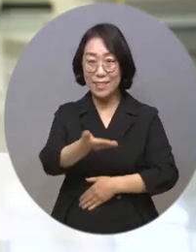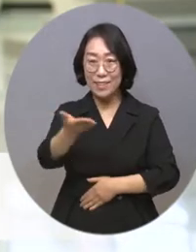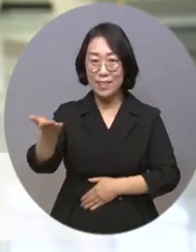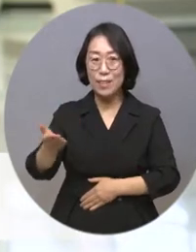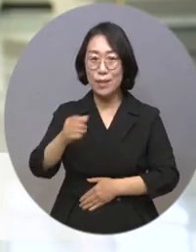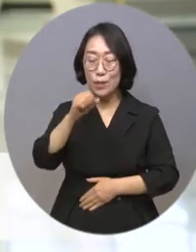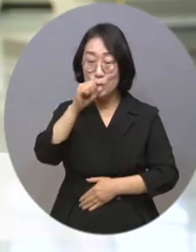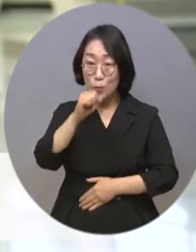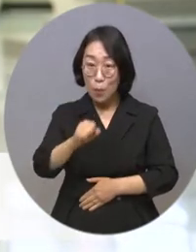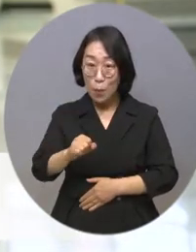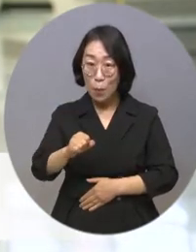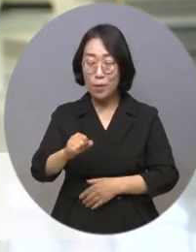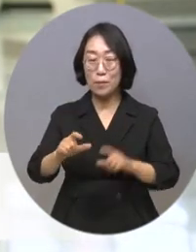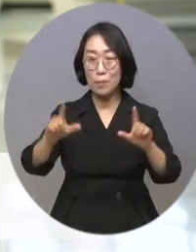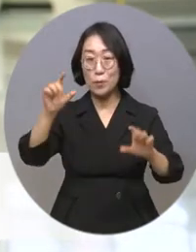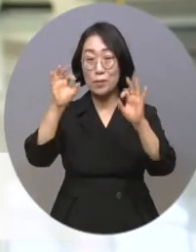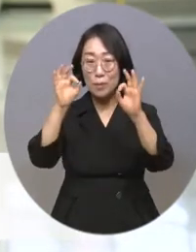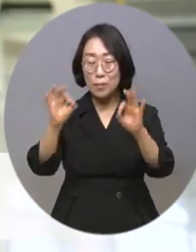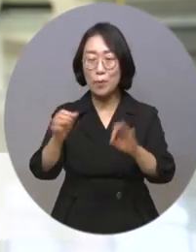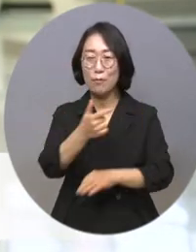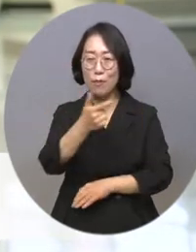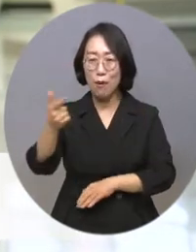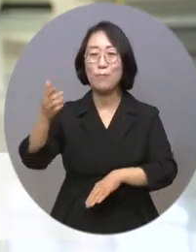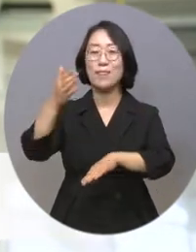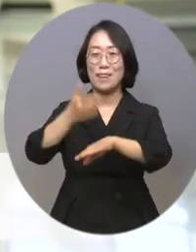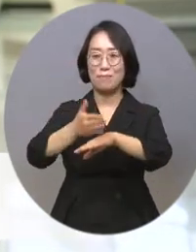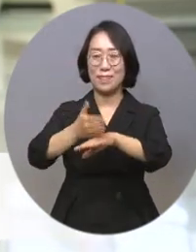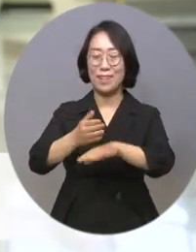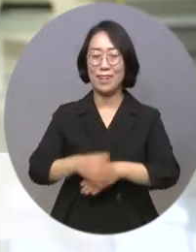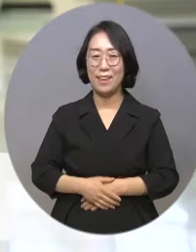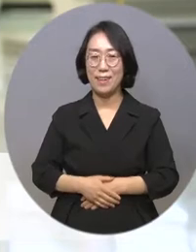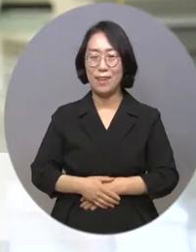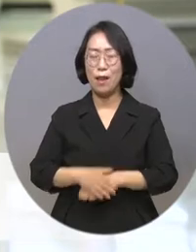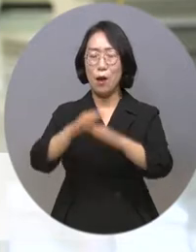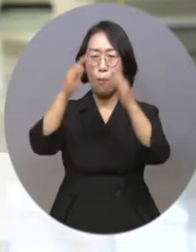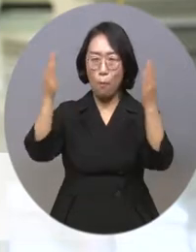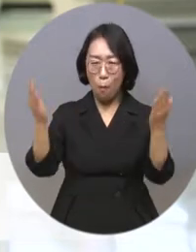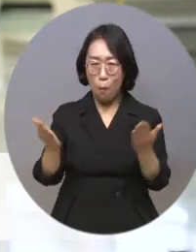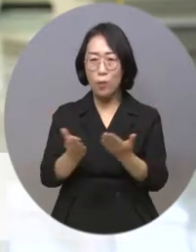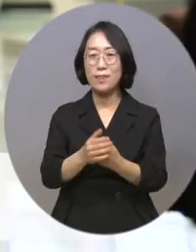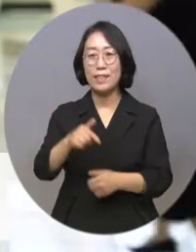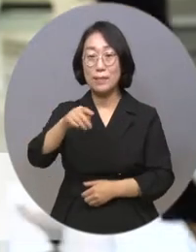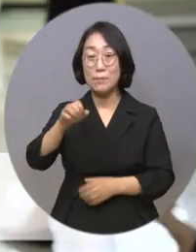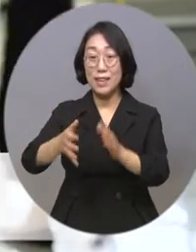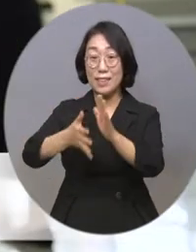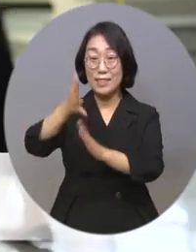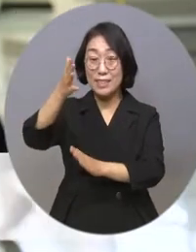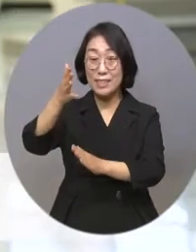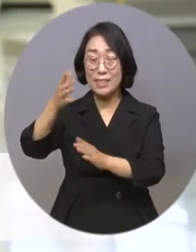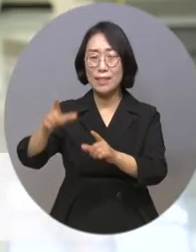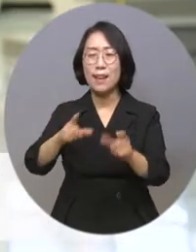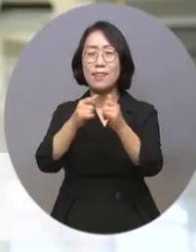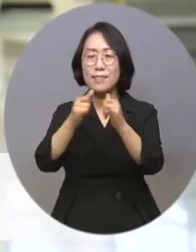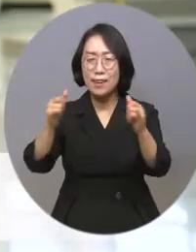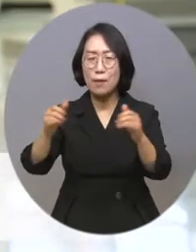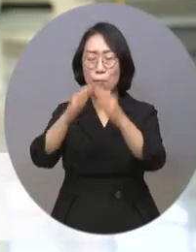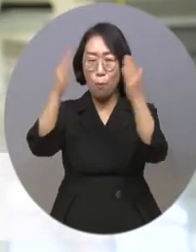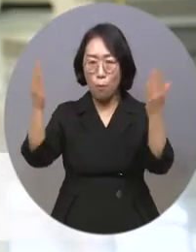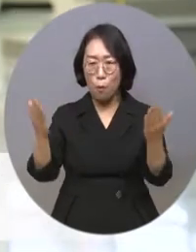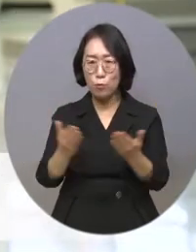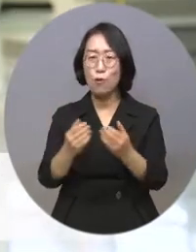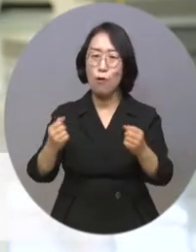좋은 세종잔치를 보게 되어서 너무나 감사합니다. 그리고 모든 사람들, 우리 김제 시민 모든 사람들